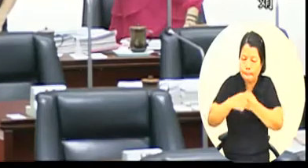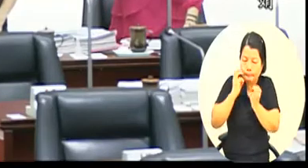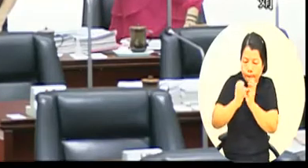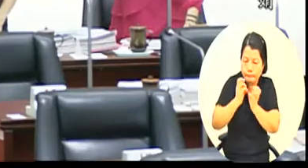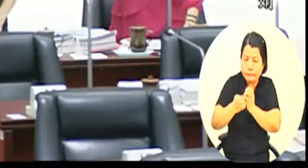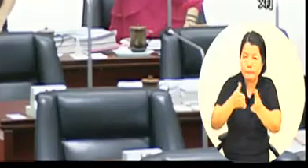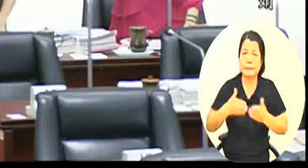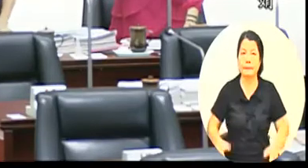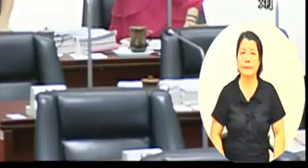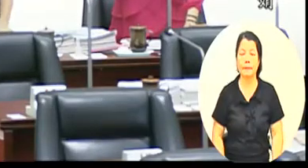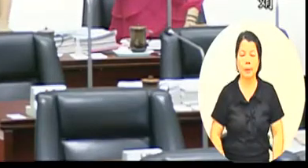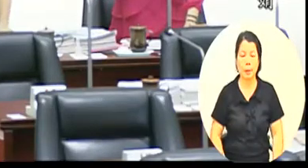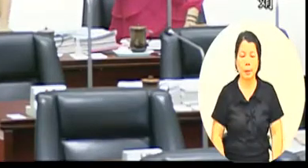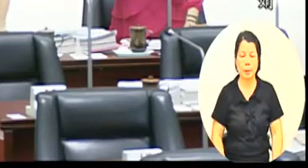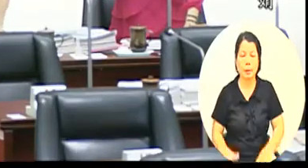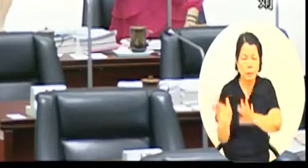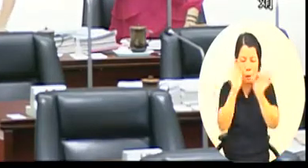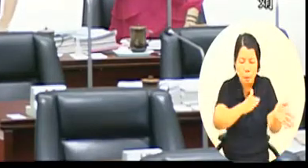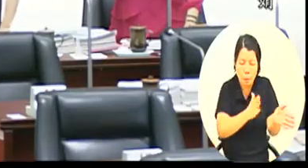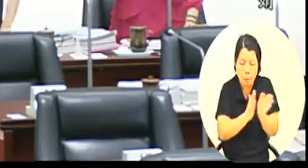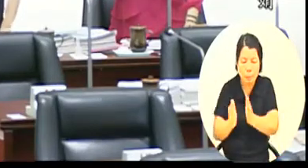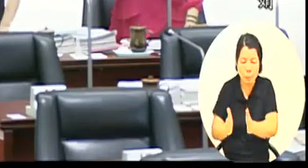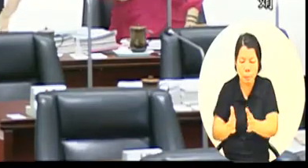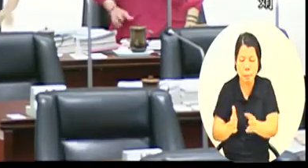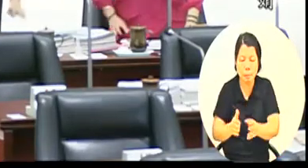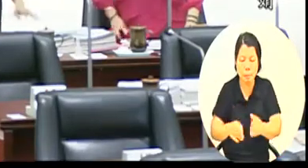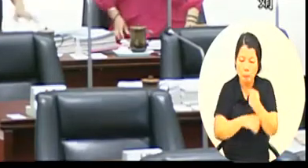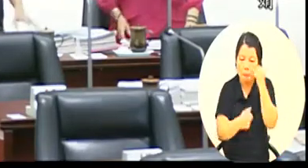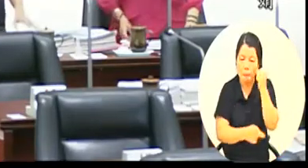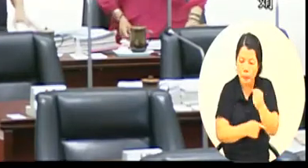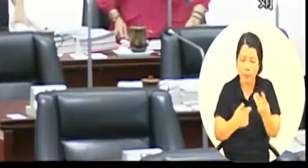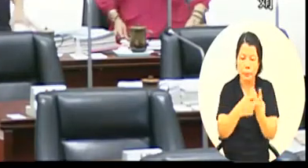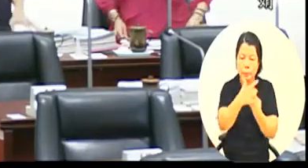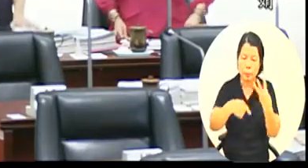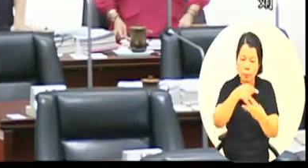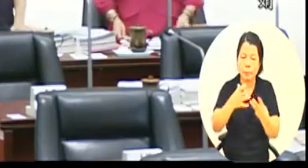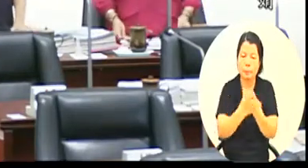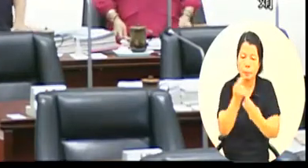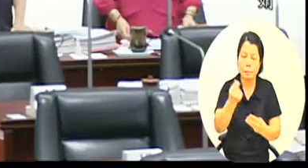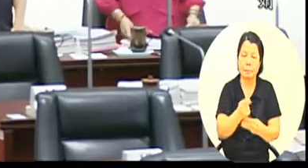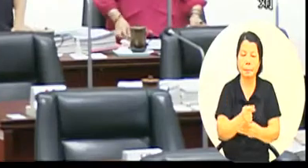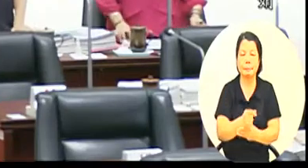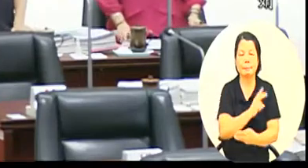理情理之下的法来好好规范，好不好？